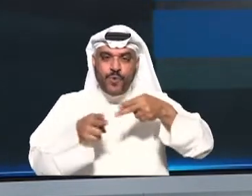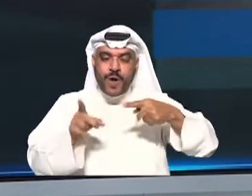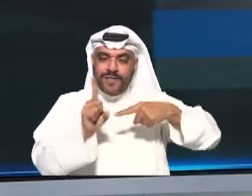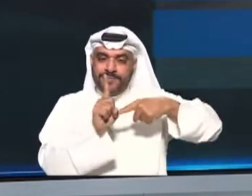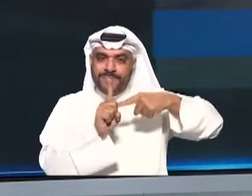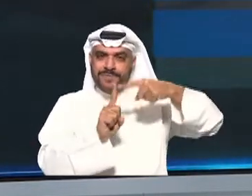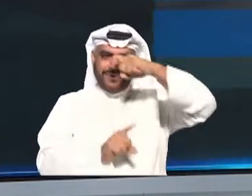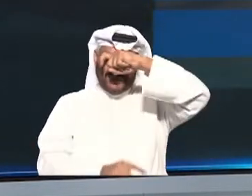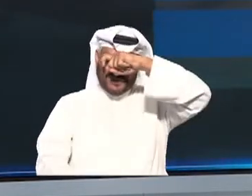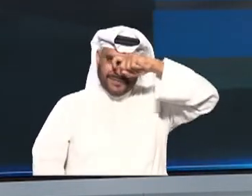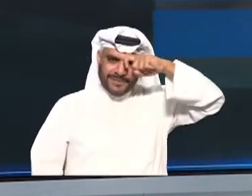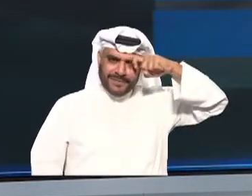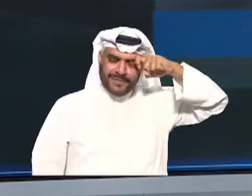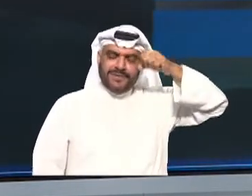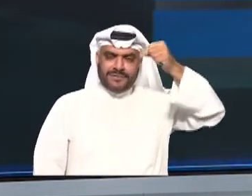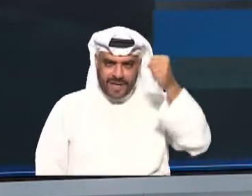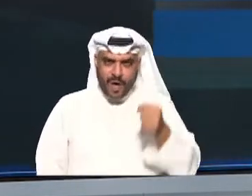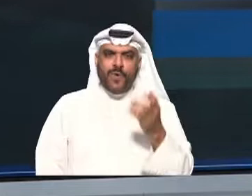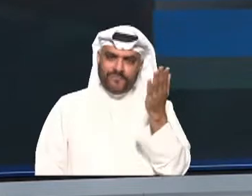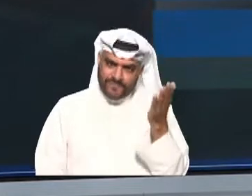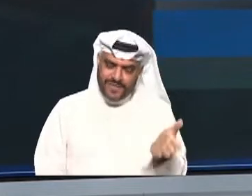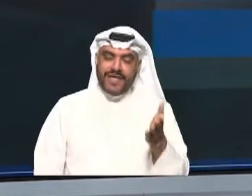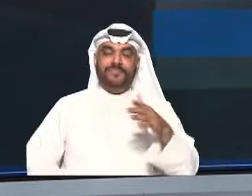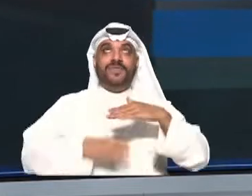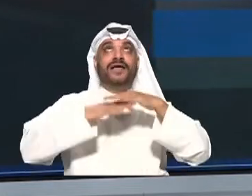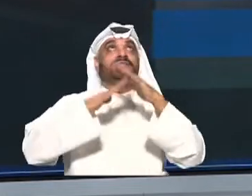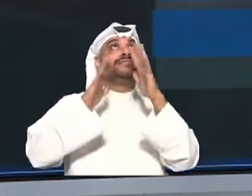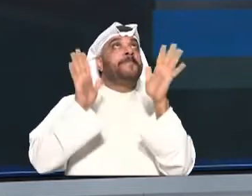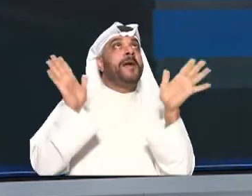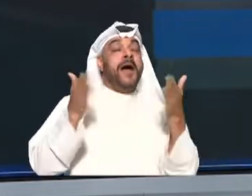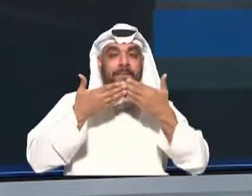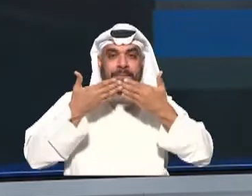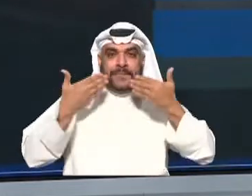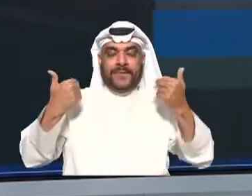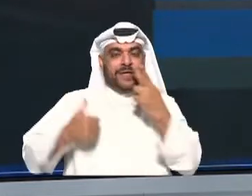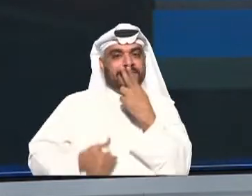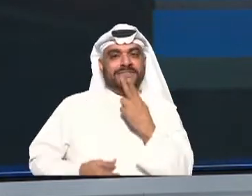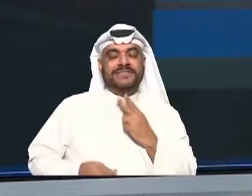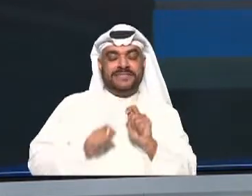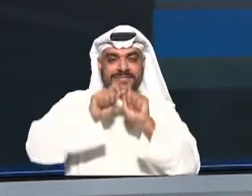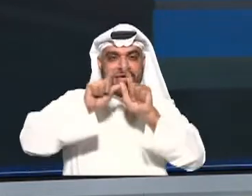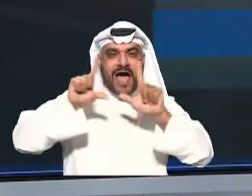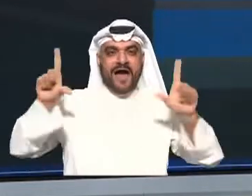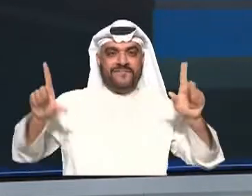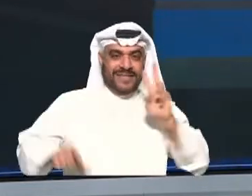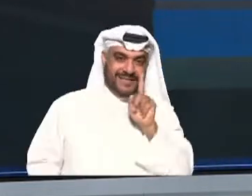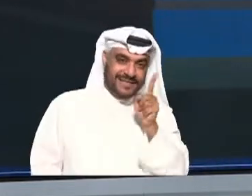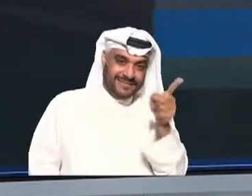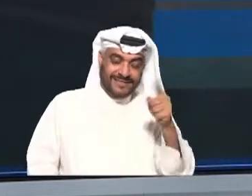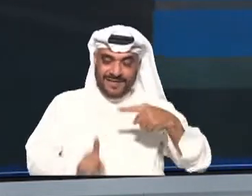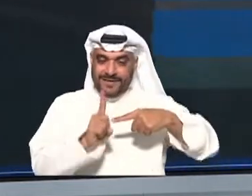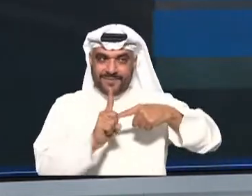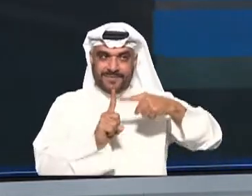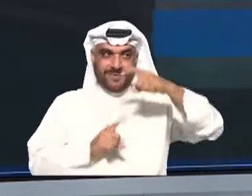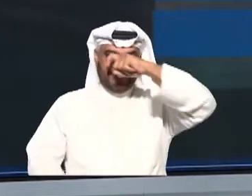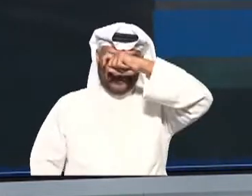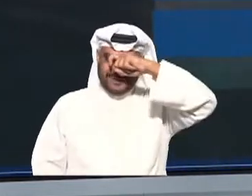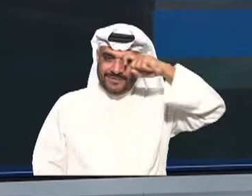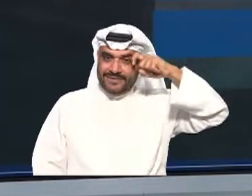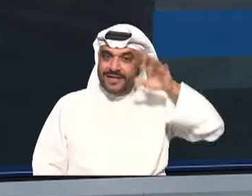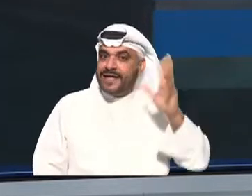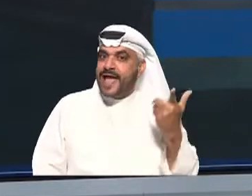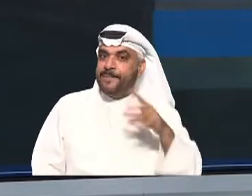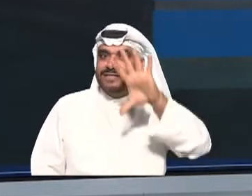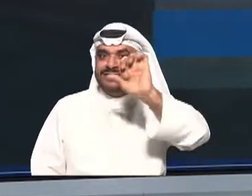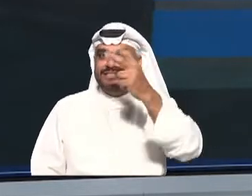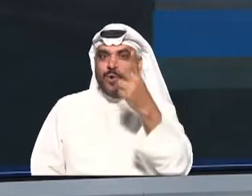السماء صافية بشكل عام، استمرار في الرياح الشمالية الشرقية، درجة الحرارة الحالية 39 درجة مئوية، الرطوبة النسبية 20.